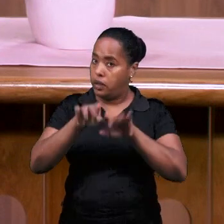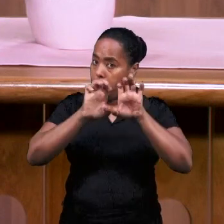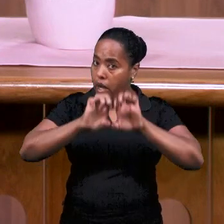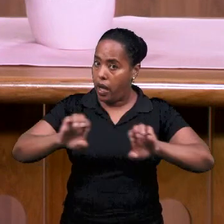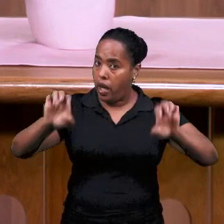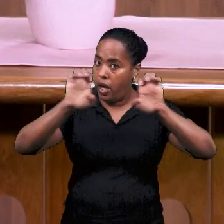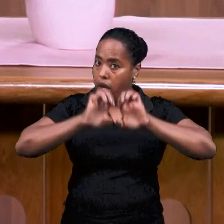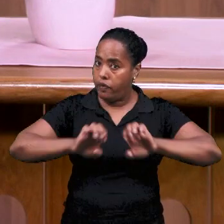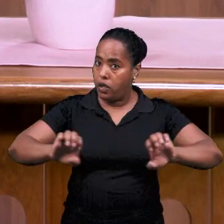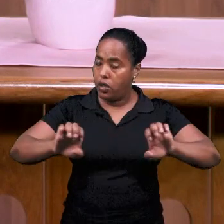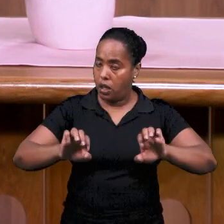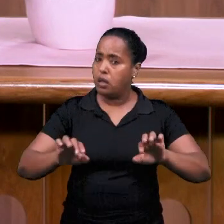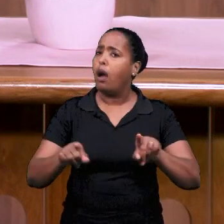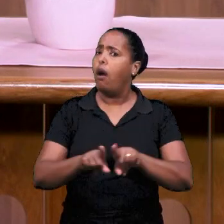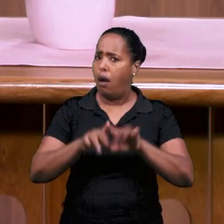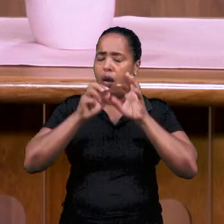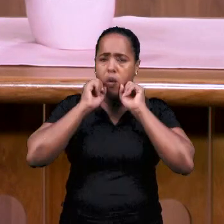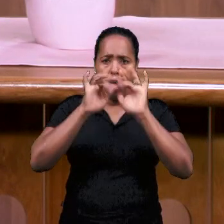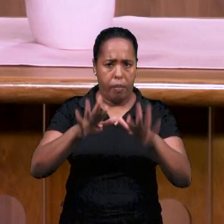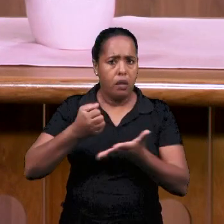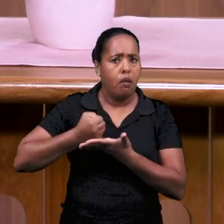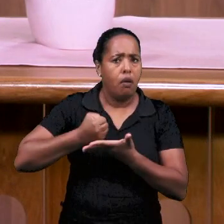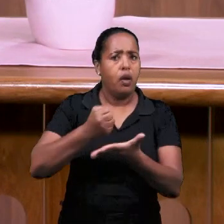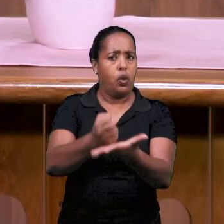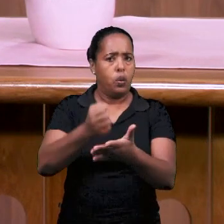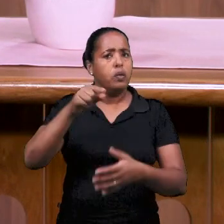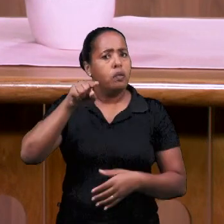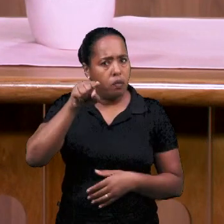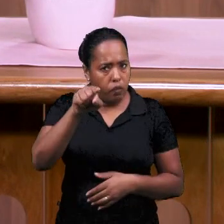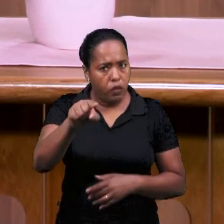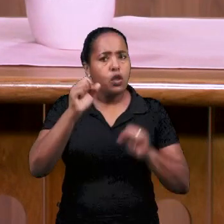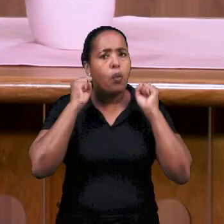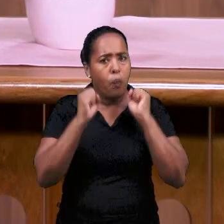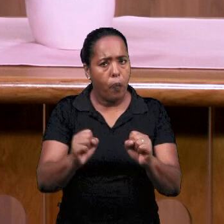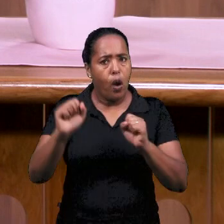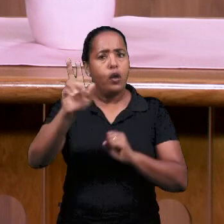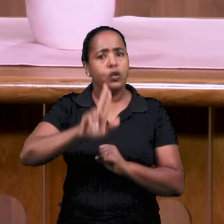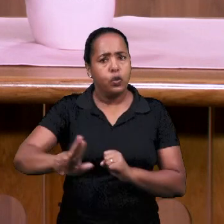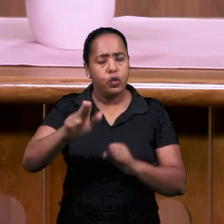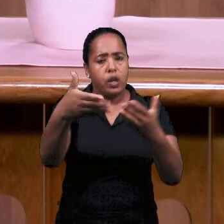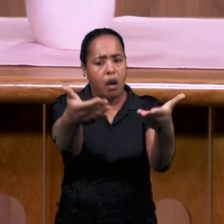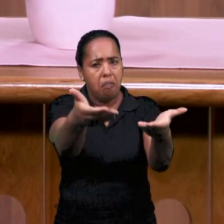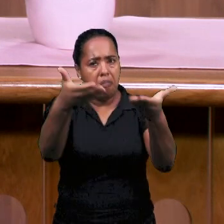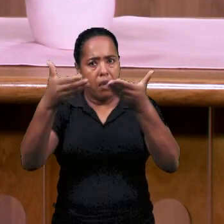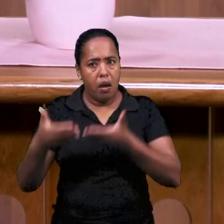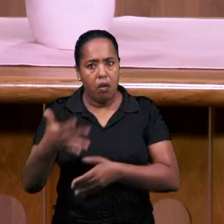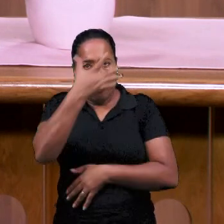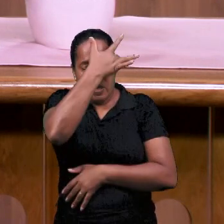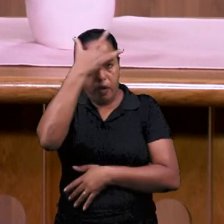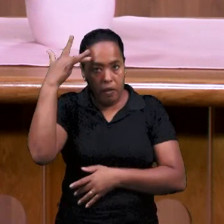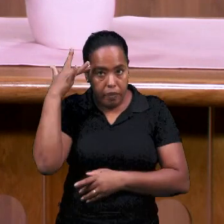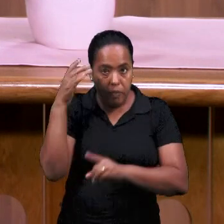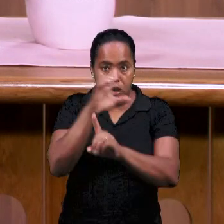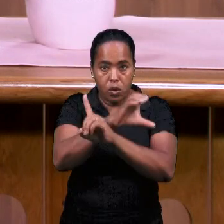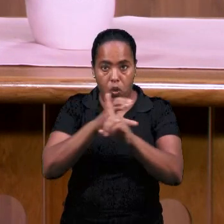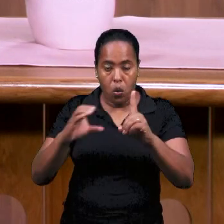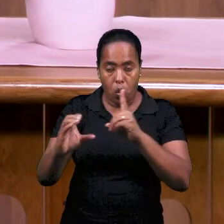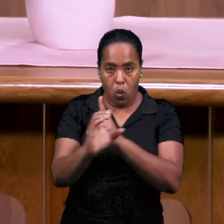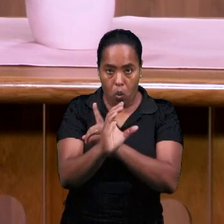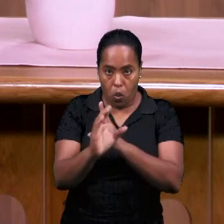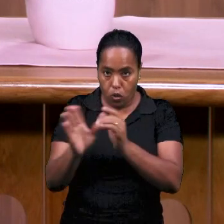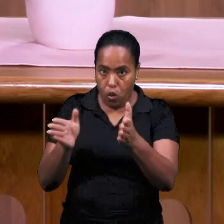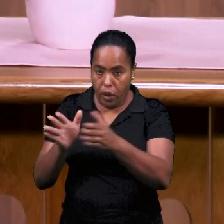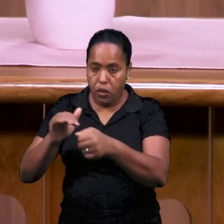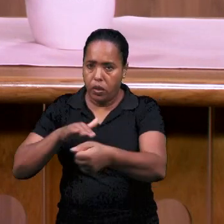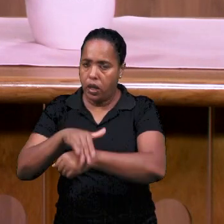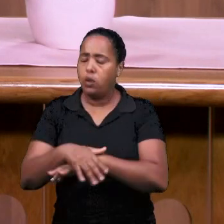du soir, où vous avez l'opportunité d'évangéliser, c'est une bénédiction, cette ressource merveilleuse que vous avez pour inviter les personnes